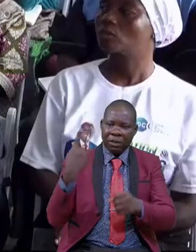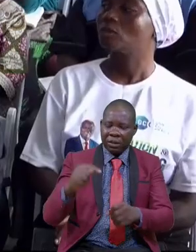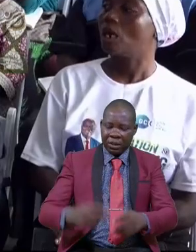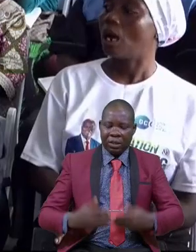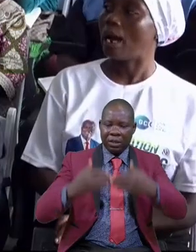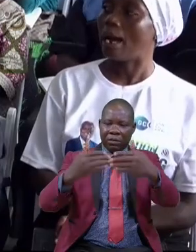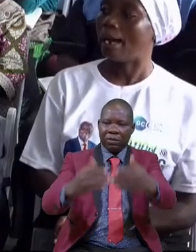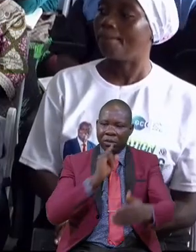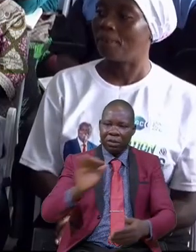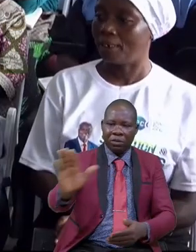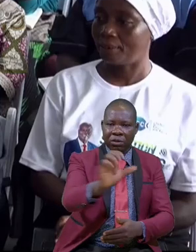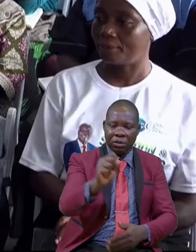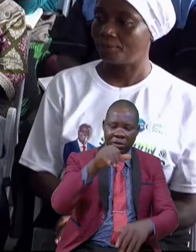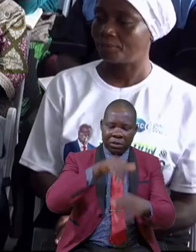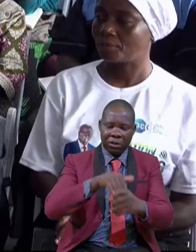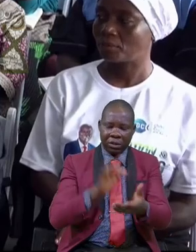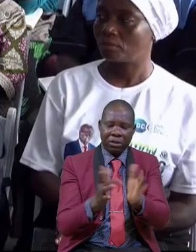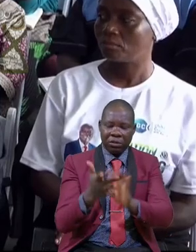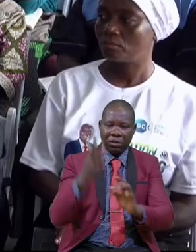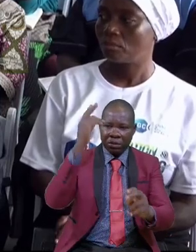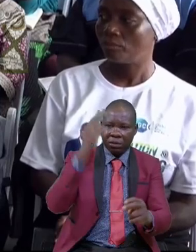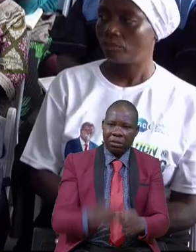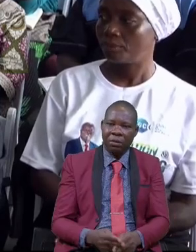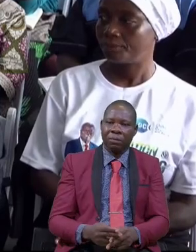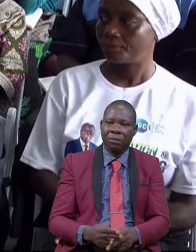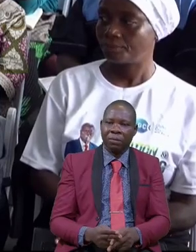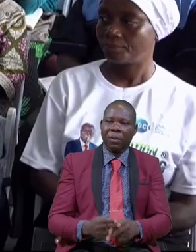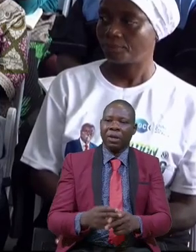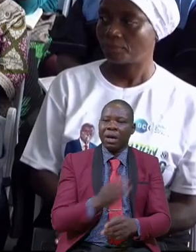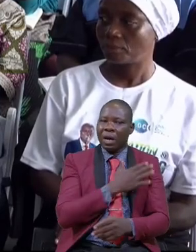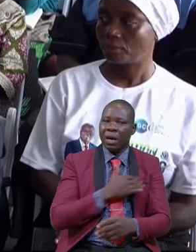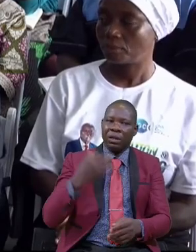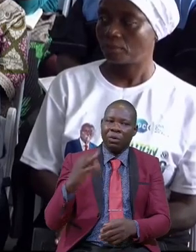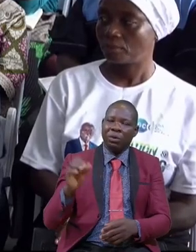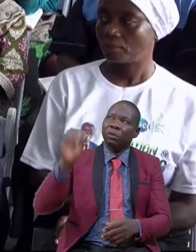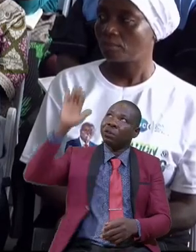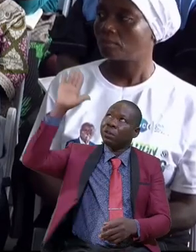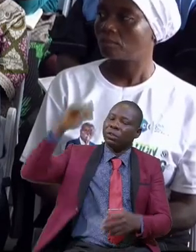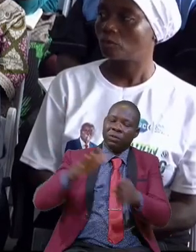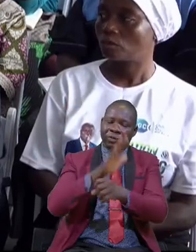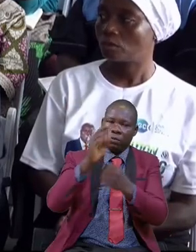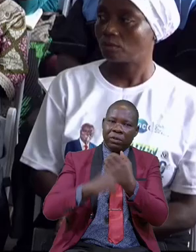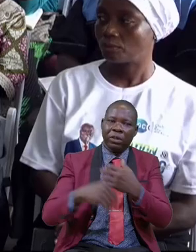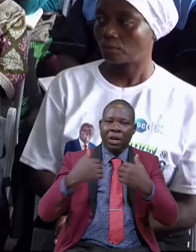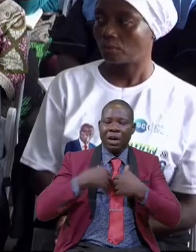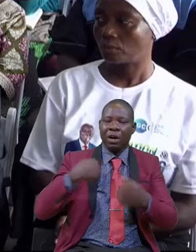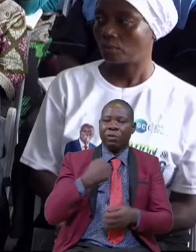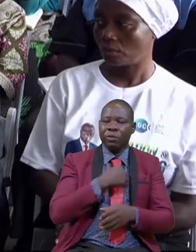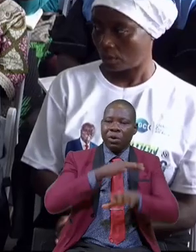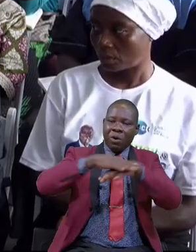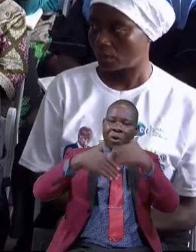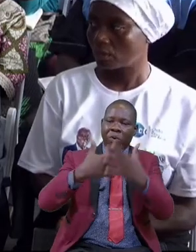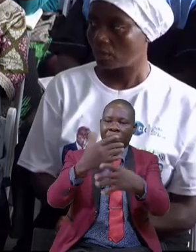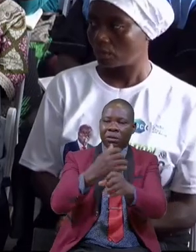toi, name. Au nom de Jésus. And of his fullness de sa plénitude, we all nous receive. Avons reçu. Now